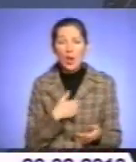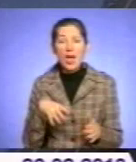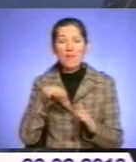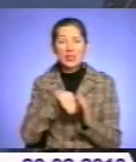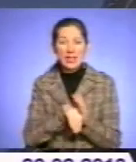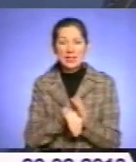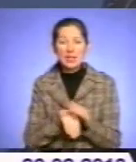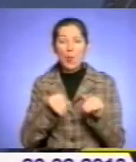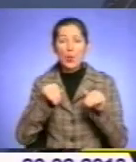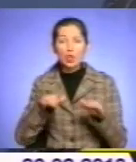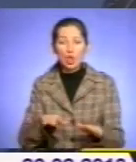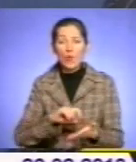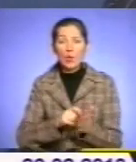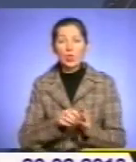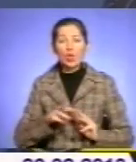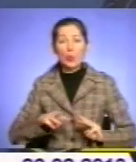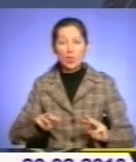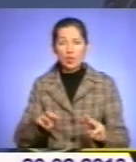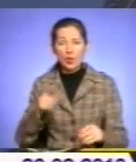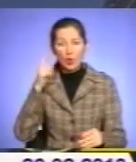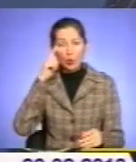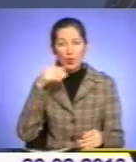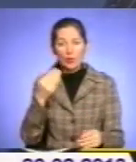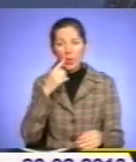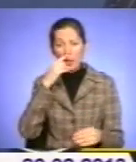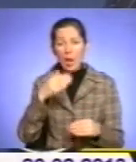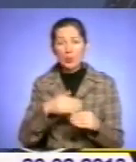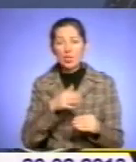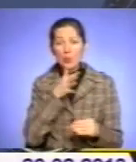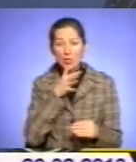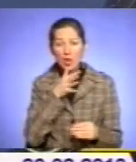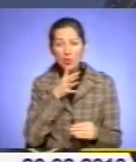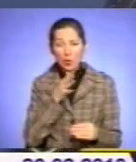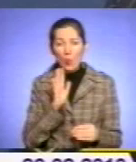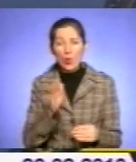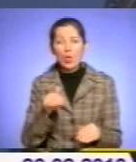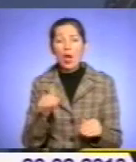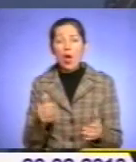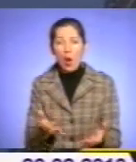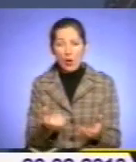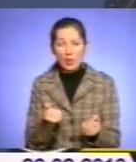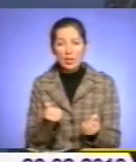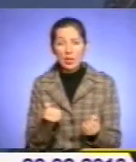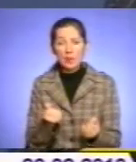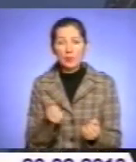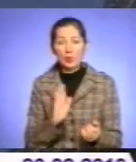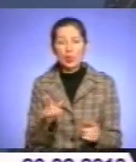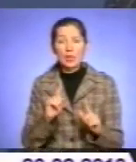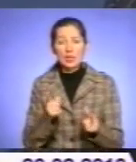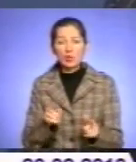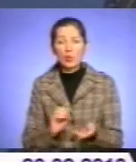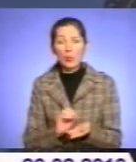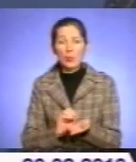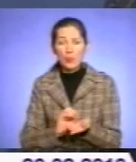внесли постанову Кабінету міністрів. Я думаю, що вона найближчим часом буде ухвалена, буде дійсно